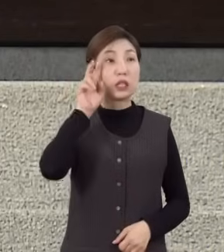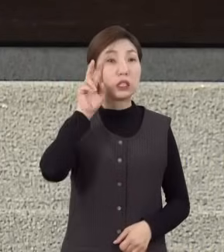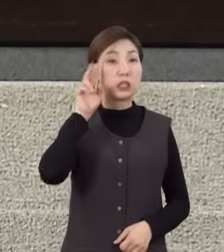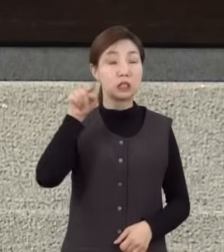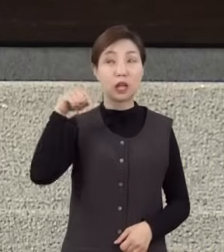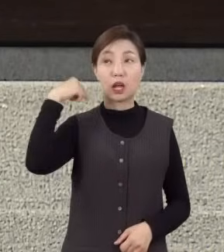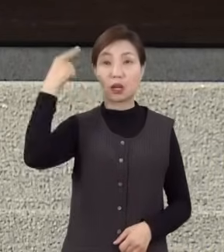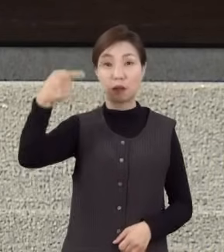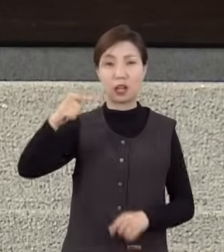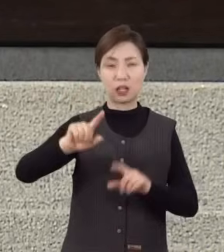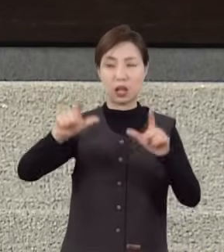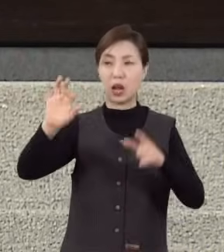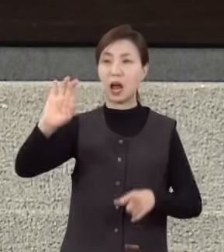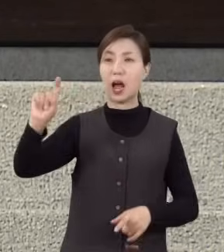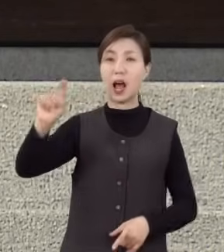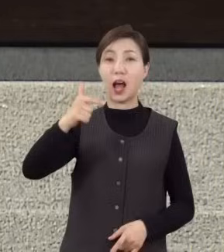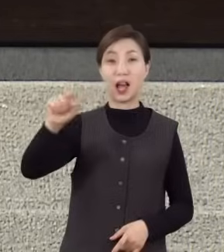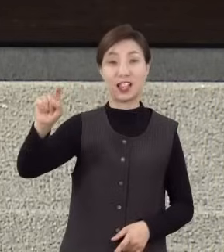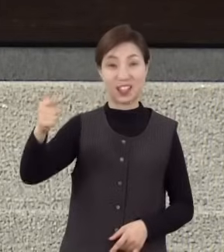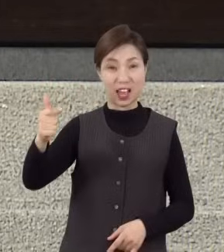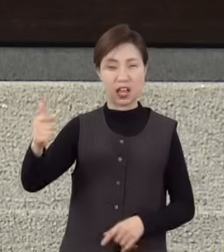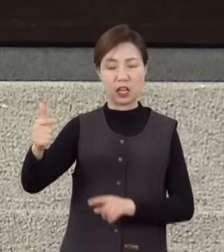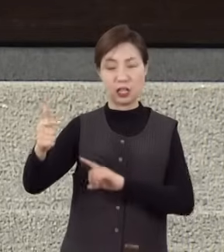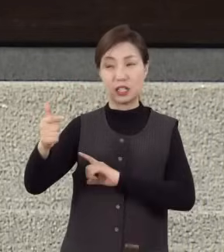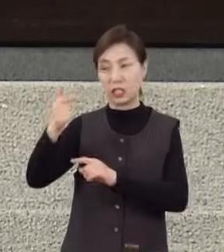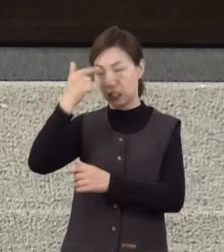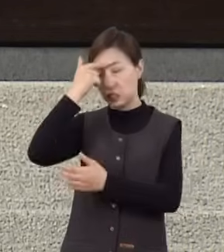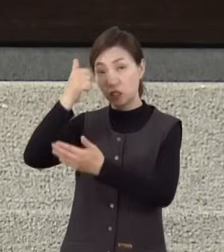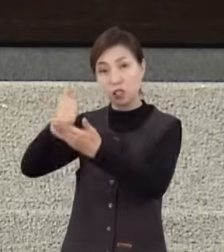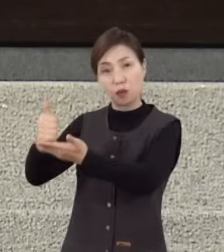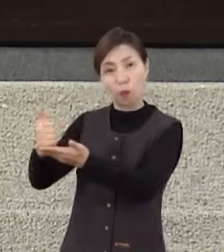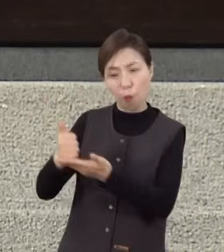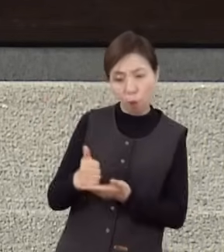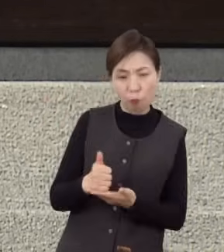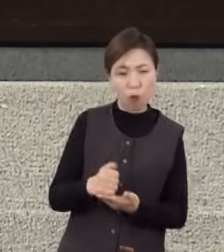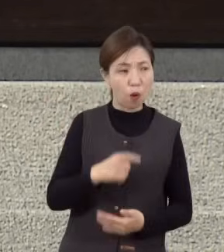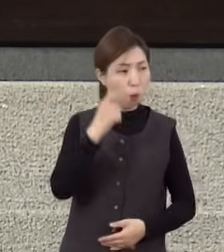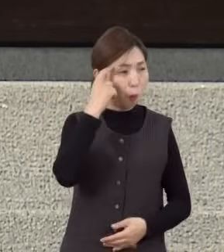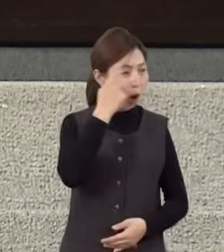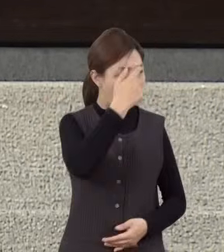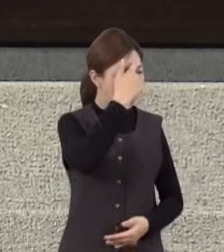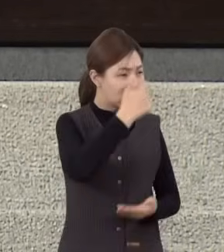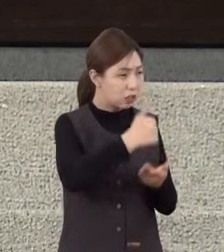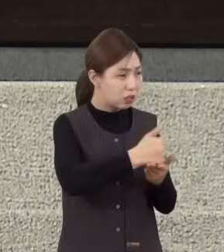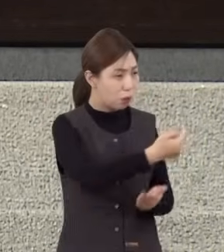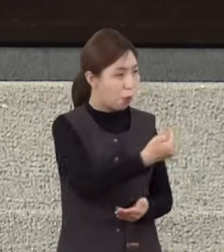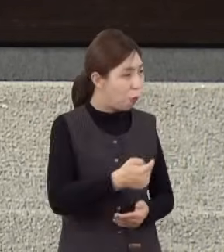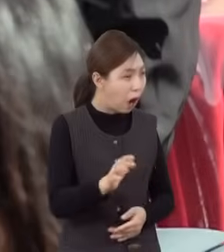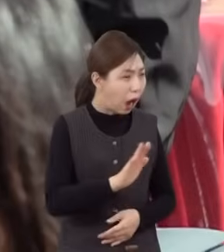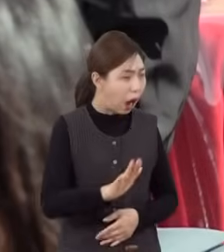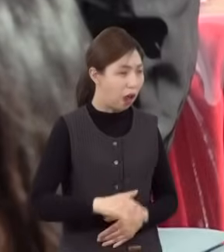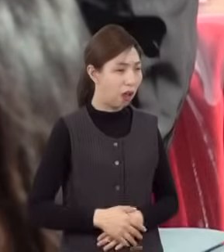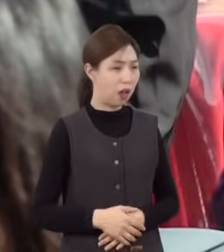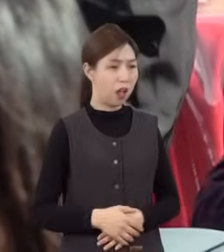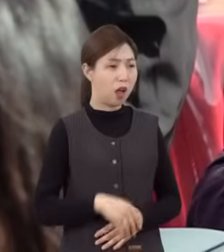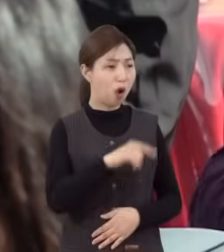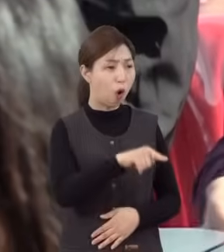아난스님이 그 다음날 또 찾아오세요. 장자여, 왜 머리 깎으러 오지 않으십니까? 죽으면